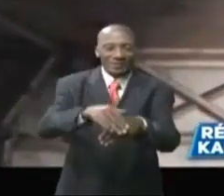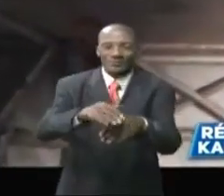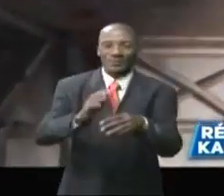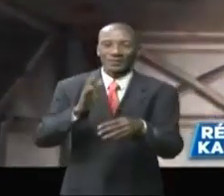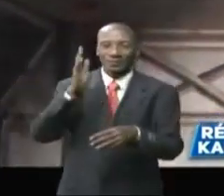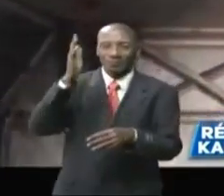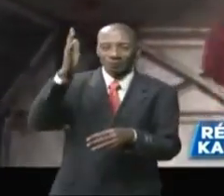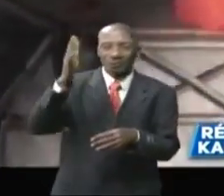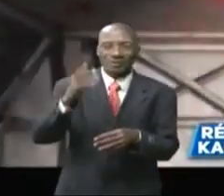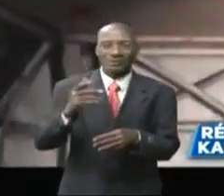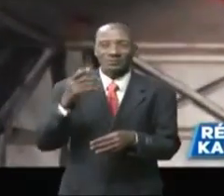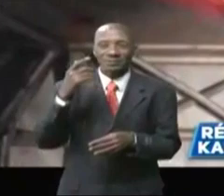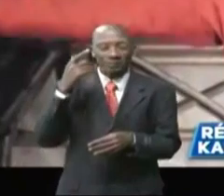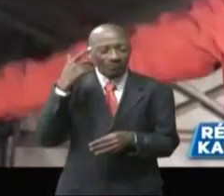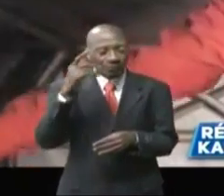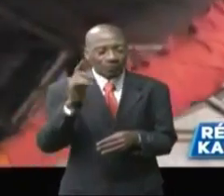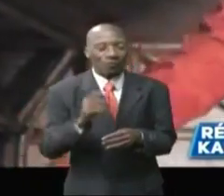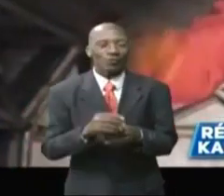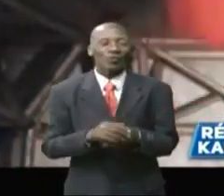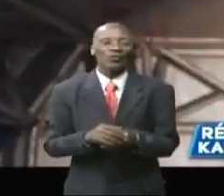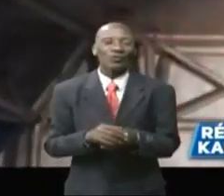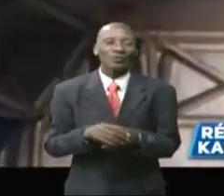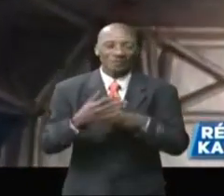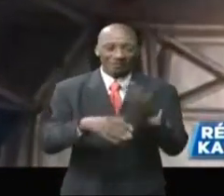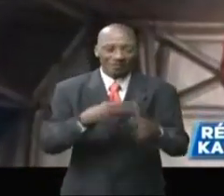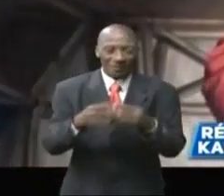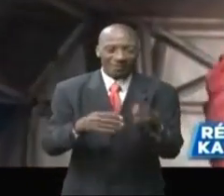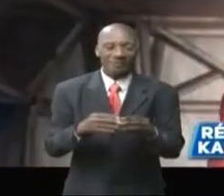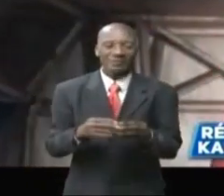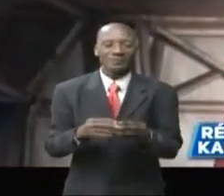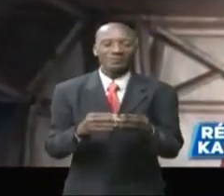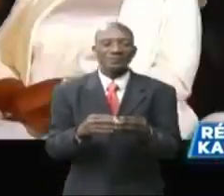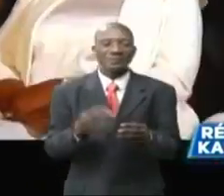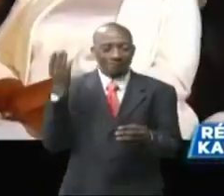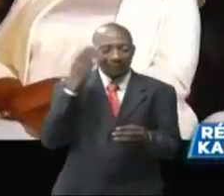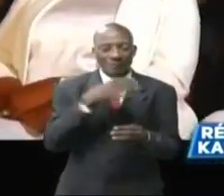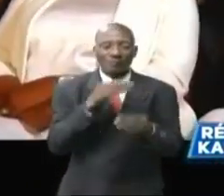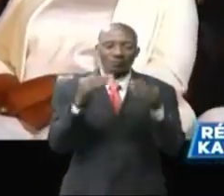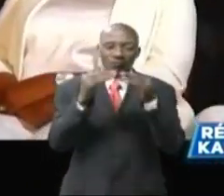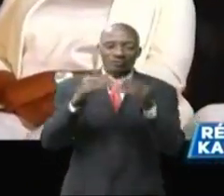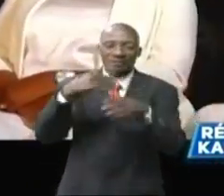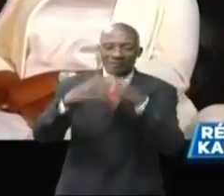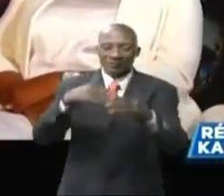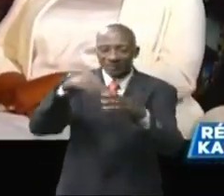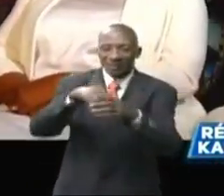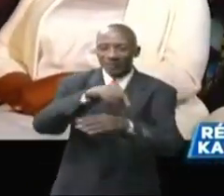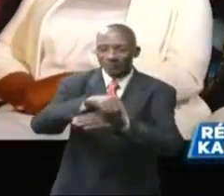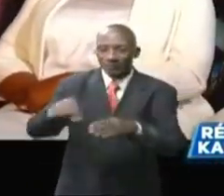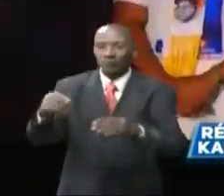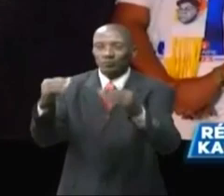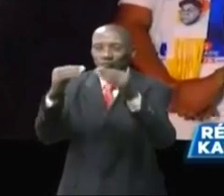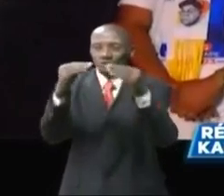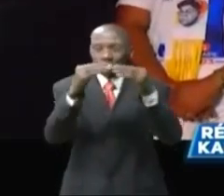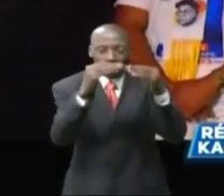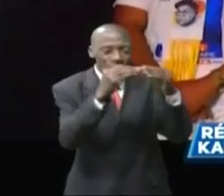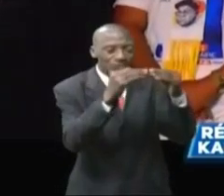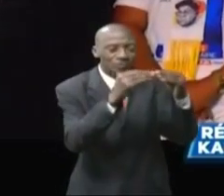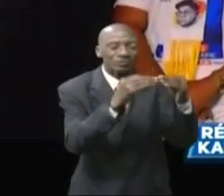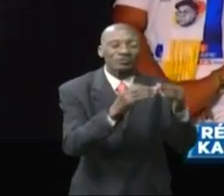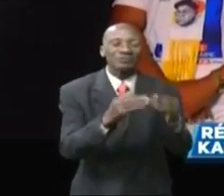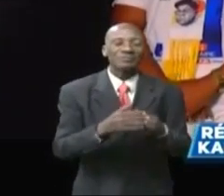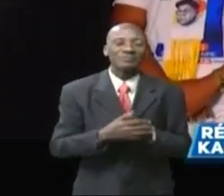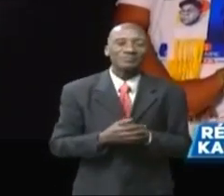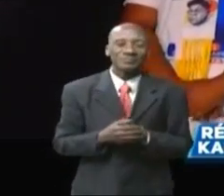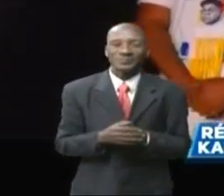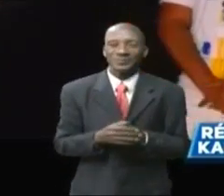invité les présidents fédéraux, sectionnaires, les candidats à déposer dans toute urgence les listes des témoins avant